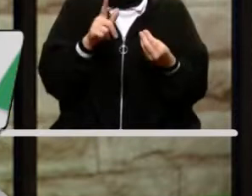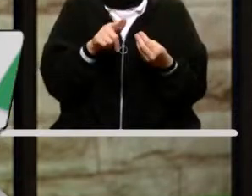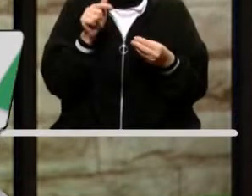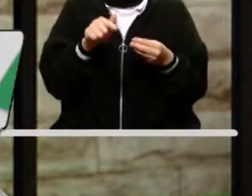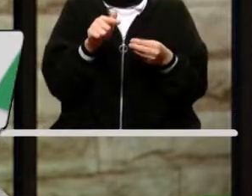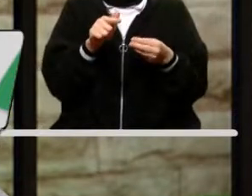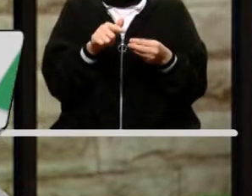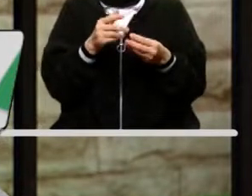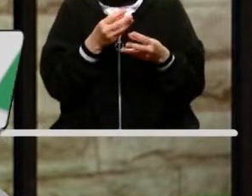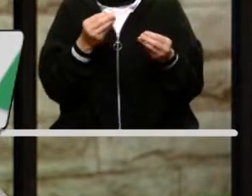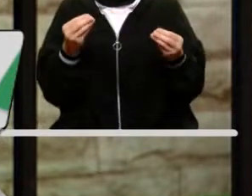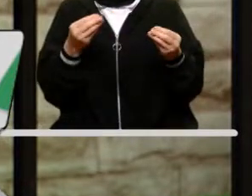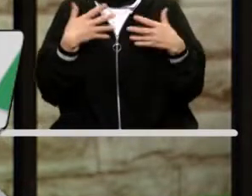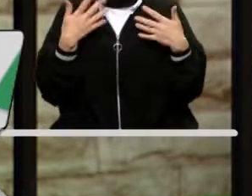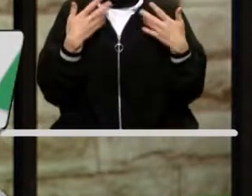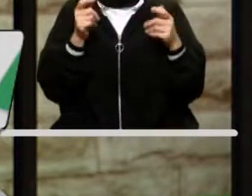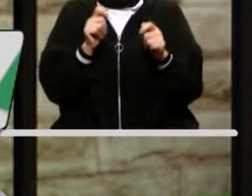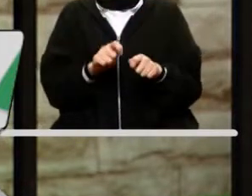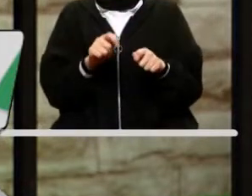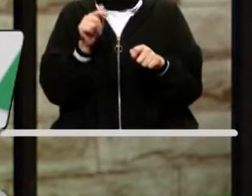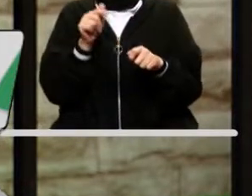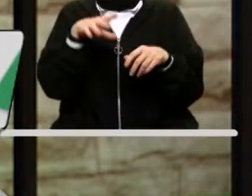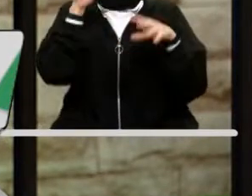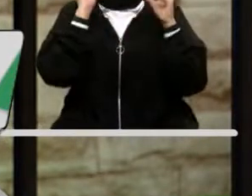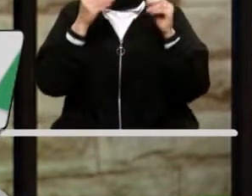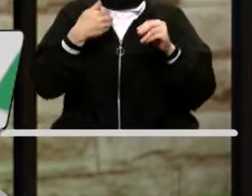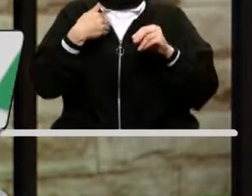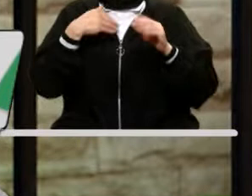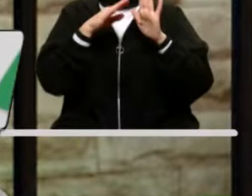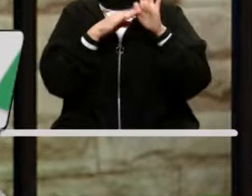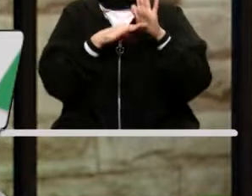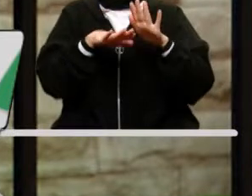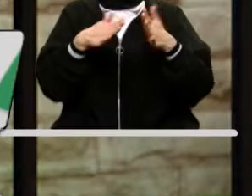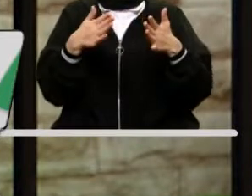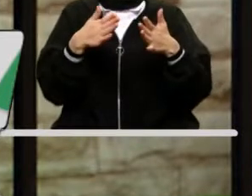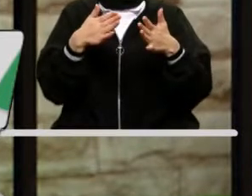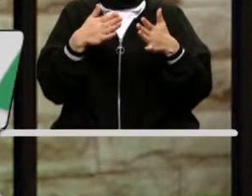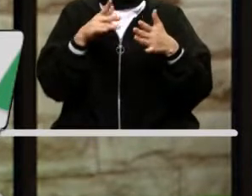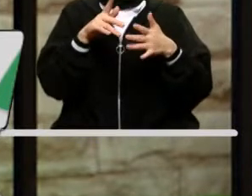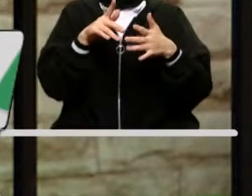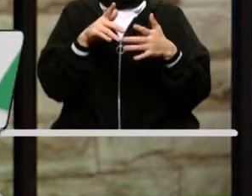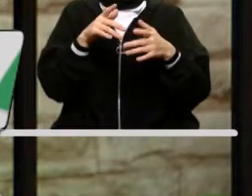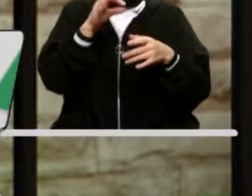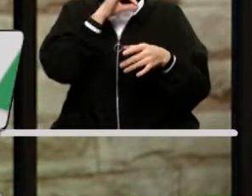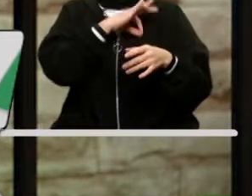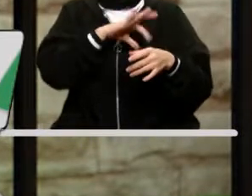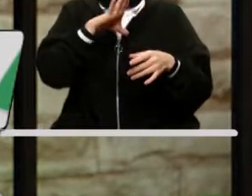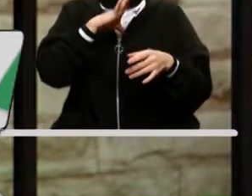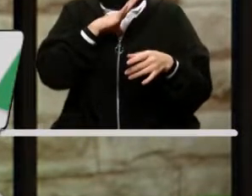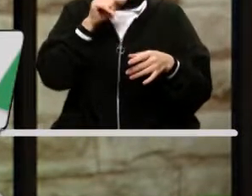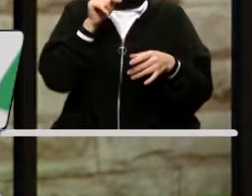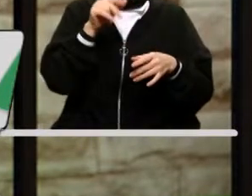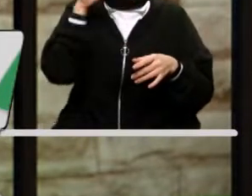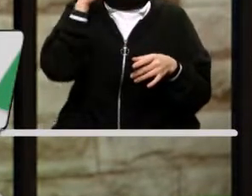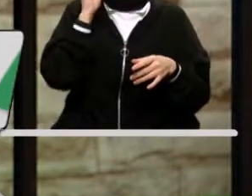iştahla yerine getirirse çocuk, yani bu öğrendiğim benim hayatta ne işime yarayacağı biz koyarsak çocuğa, çocuk bunu daha rahat öğrenmiş